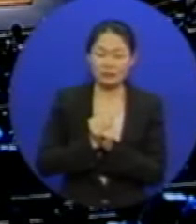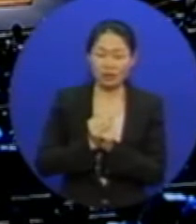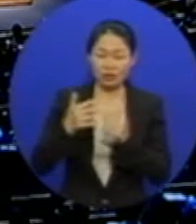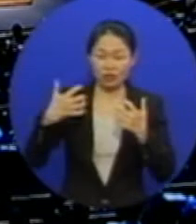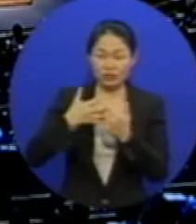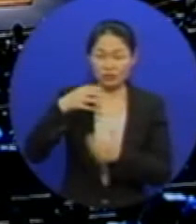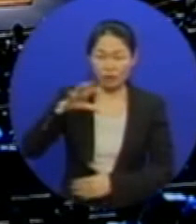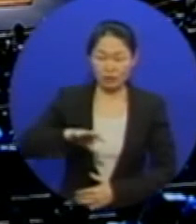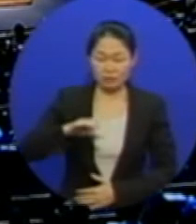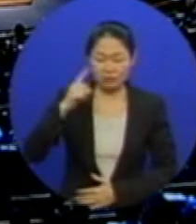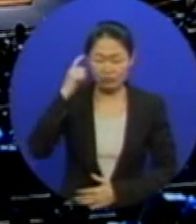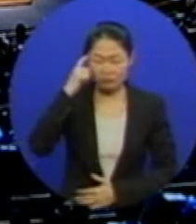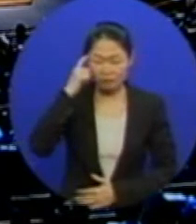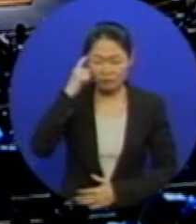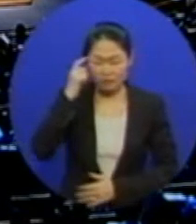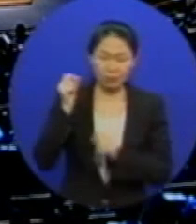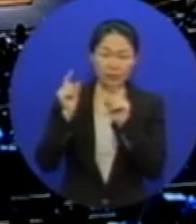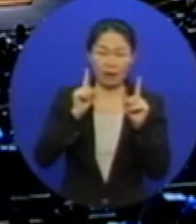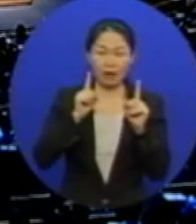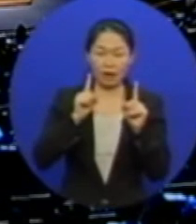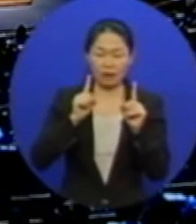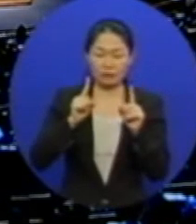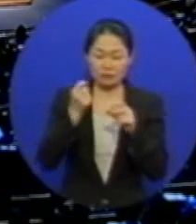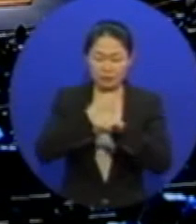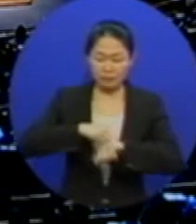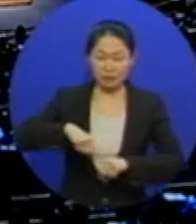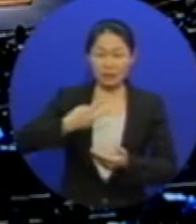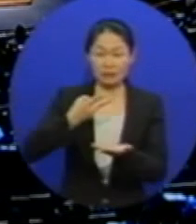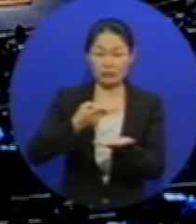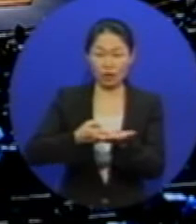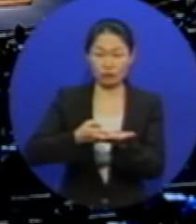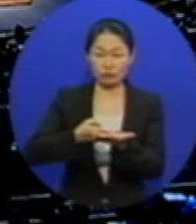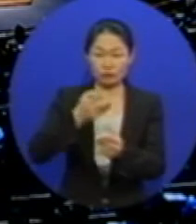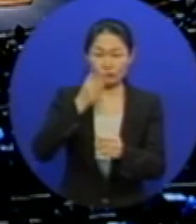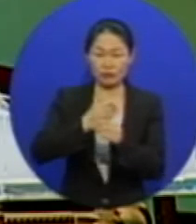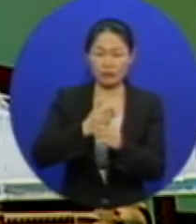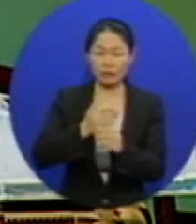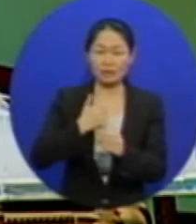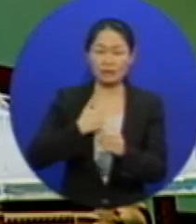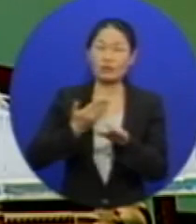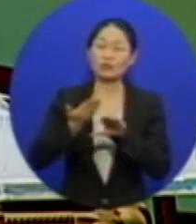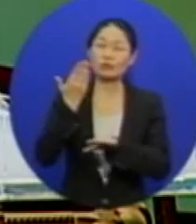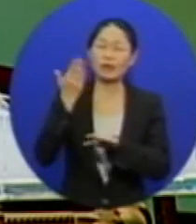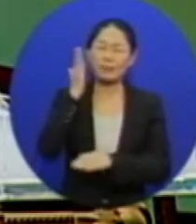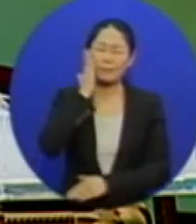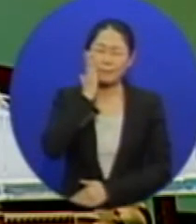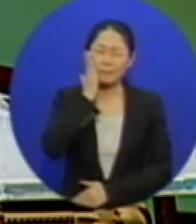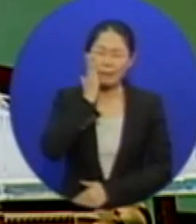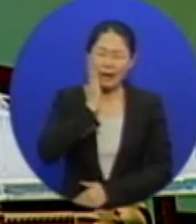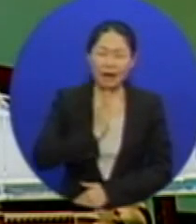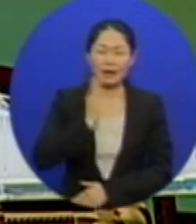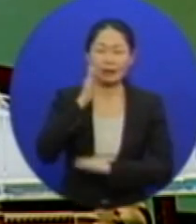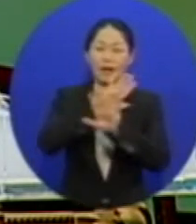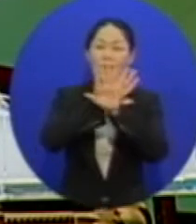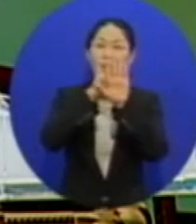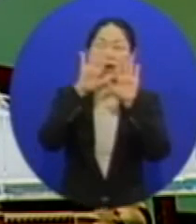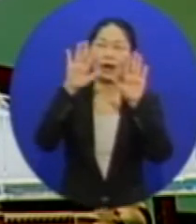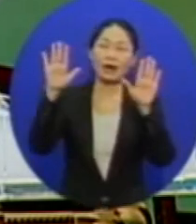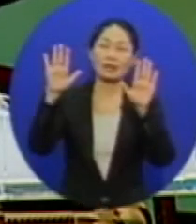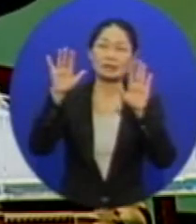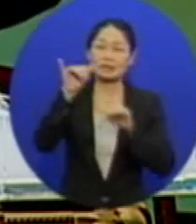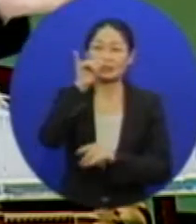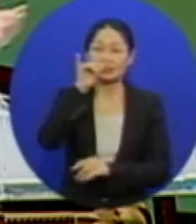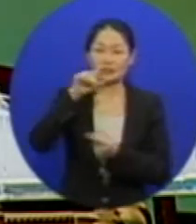그들 반해 쓰러져 있는 중에 자기 위에 파란 하늘이 이렇게 열려 있는 것을